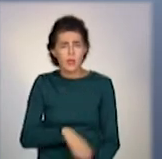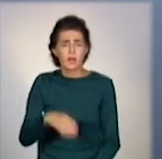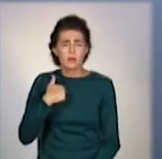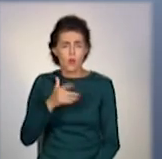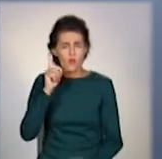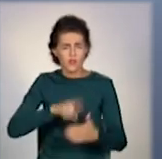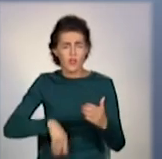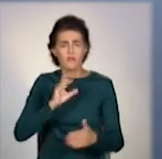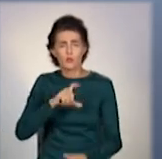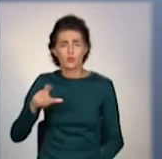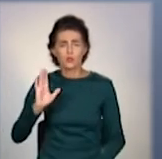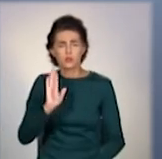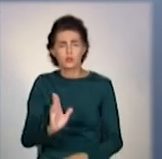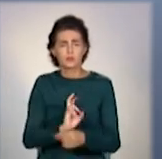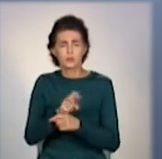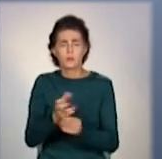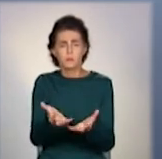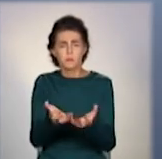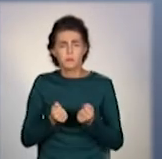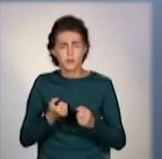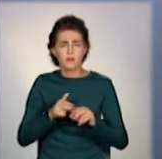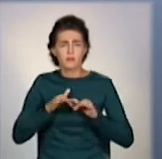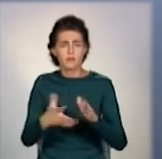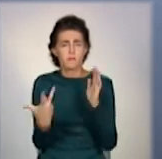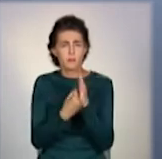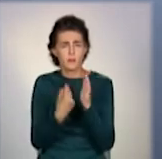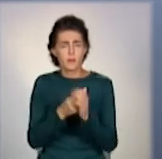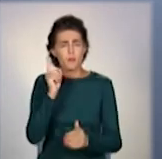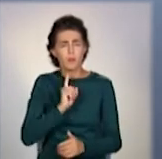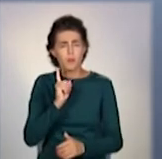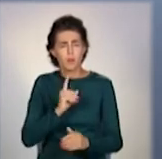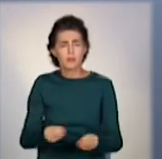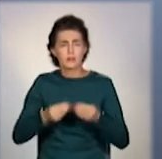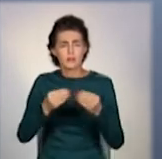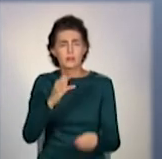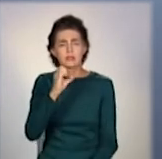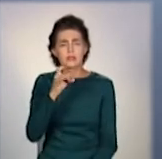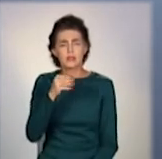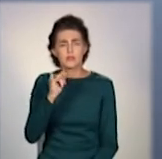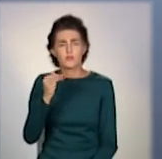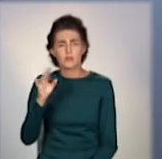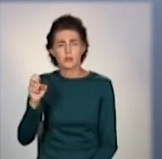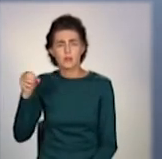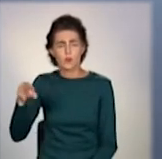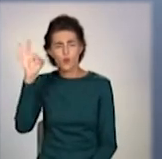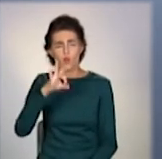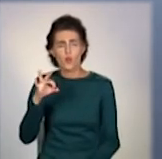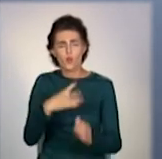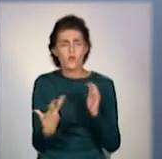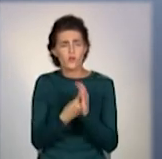ГИИ, получат паспорт вакцинации. Пока этого нет, мы выдаем сертификаты о вакцинации тем,